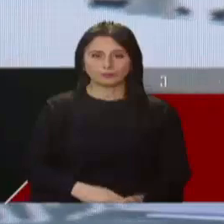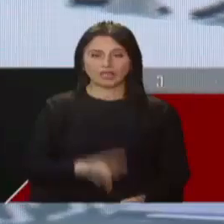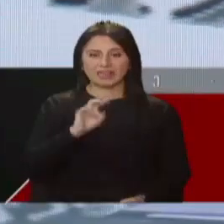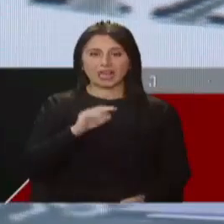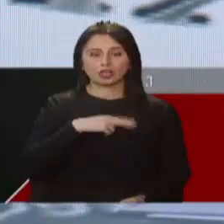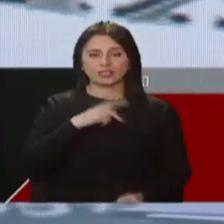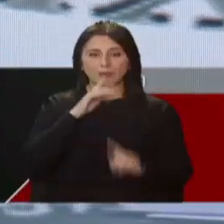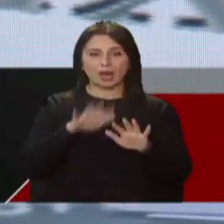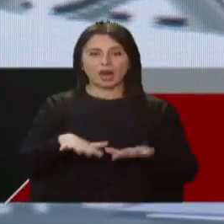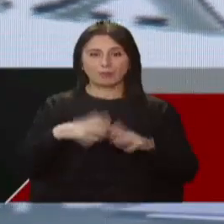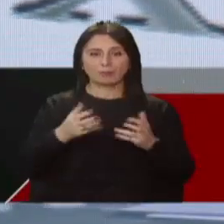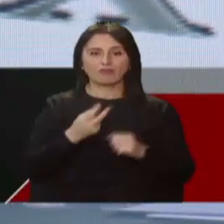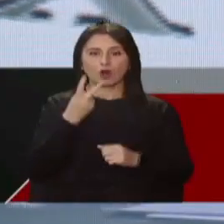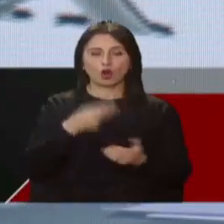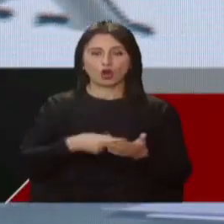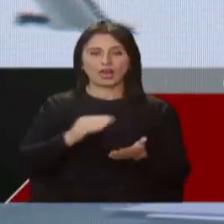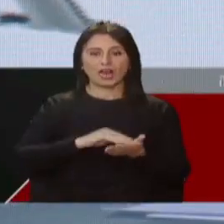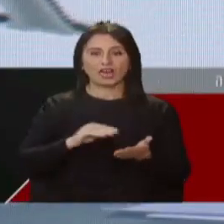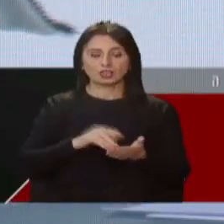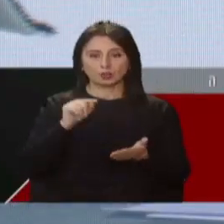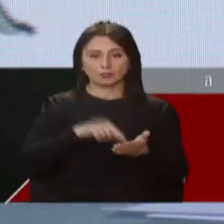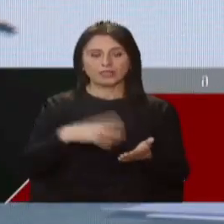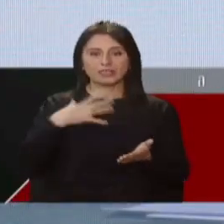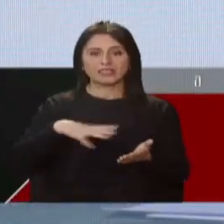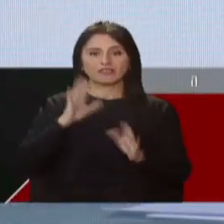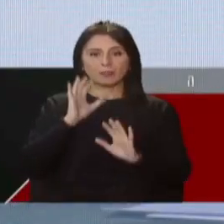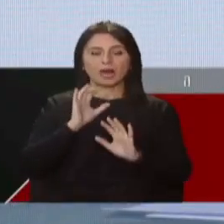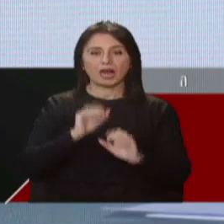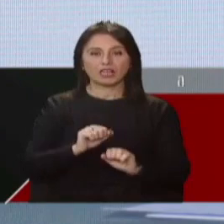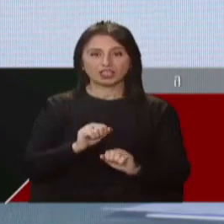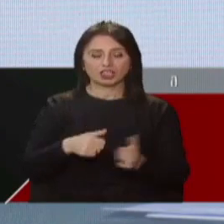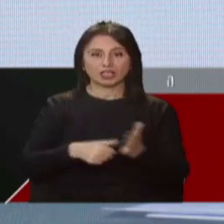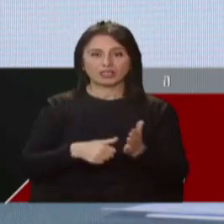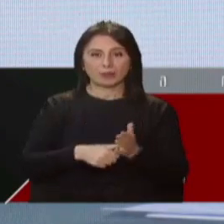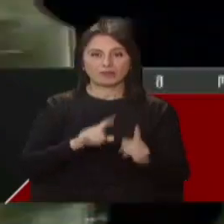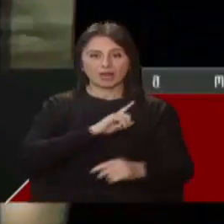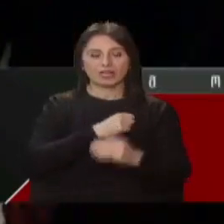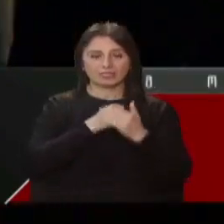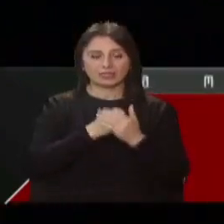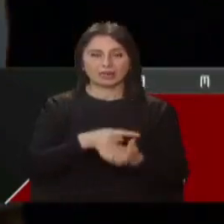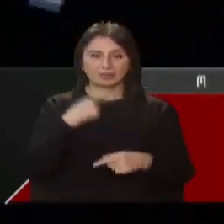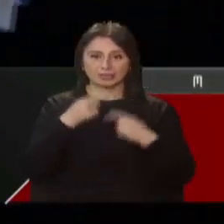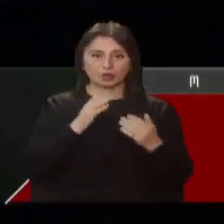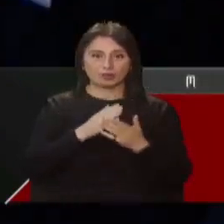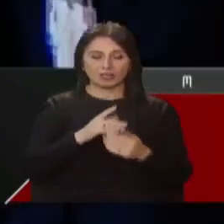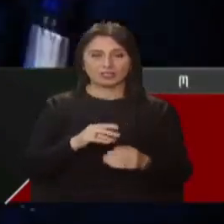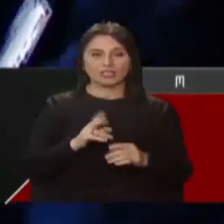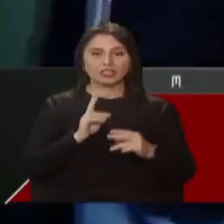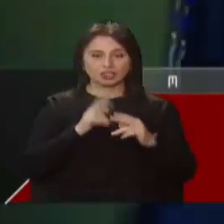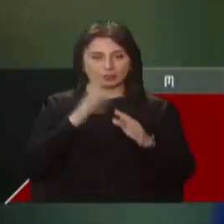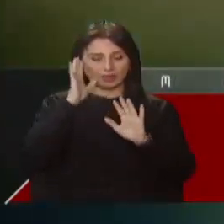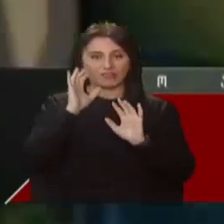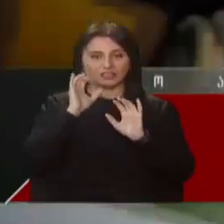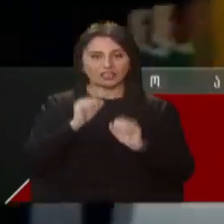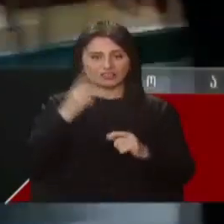ნატო საპარლამენტო ასამბლეამ მიიღო ორი რეზოლუცია, რომლებშიც საქართველოს მხარდაჭერასა და დახმარების გაძლიერებაზეა საუბარი. შეკავებისა და